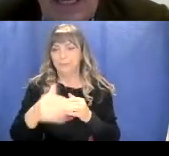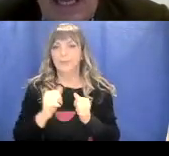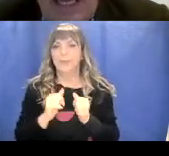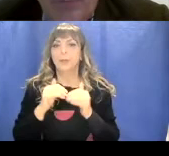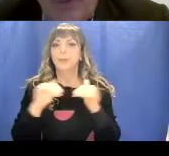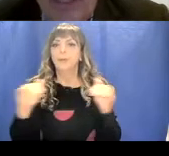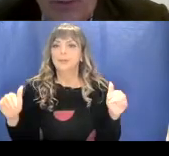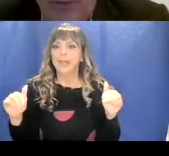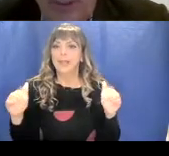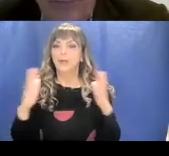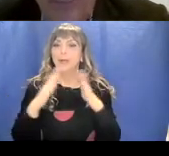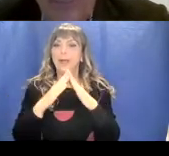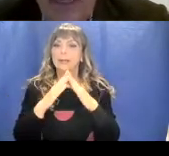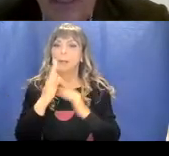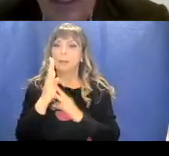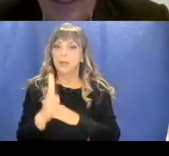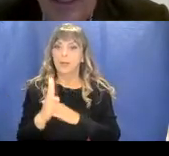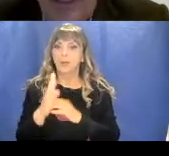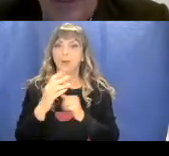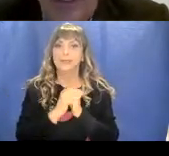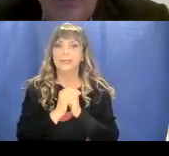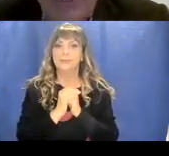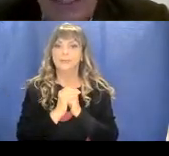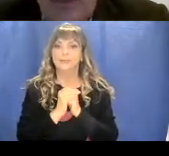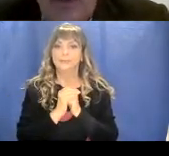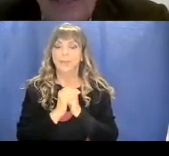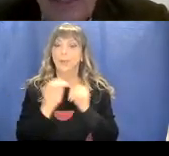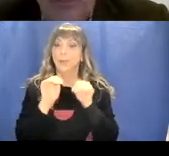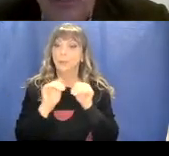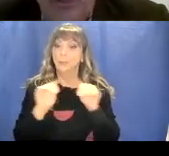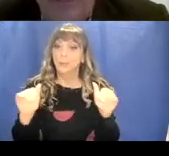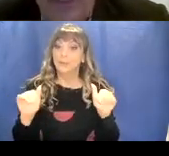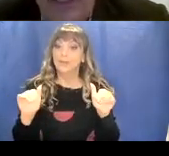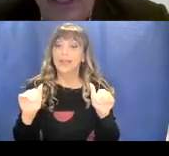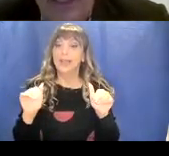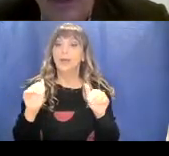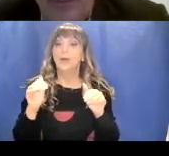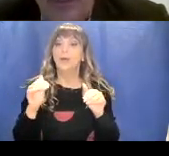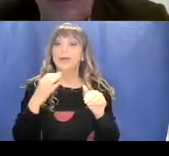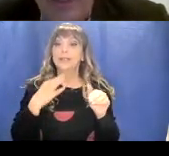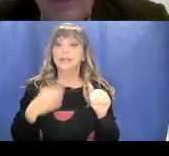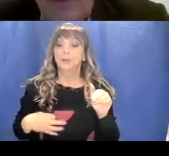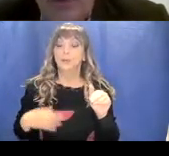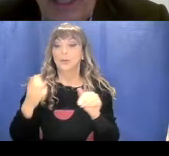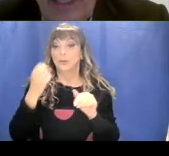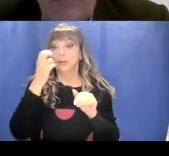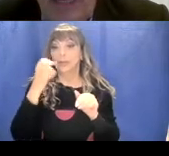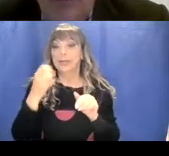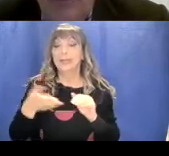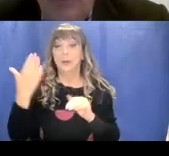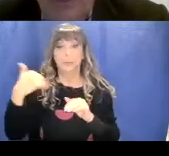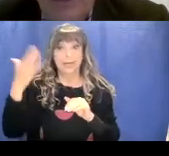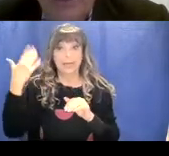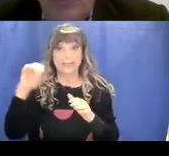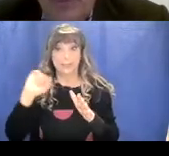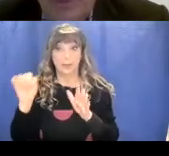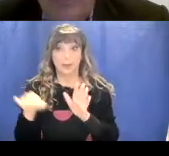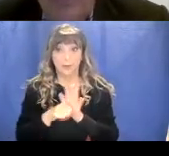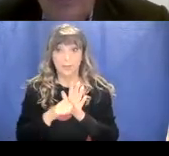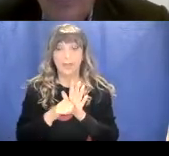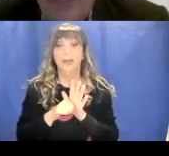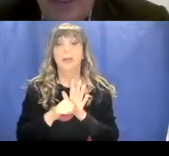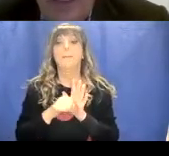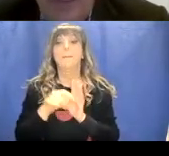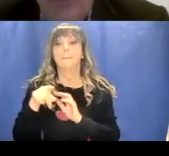della casa buonarroti il museo e istituto fiorentino di preistoria paolo graziosi